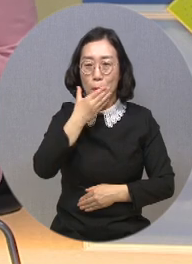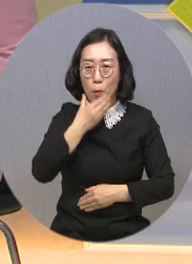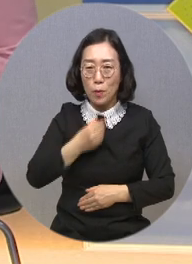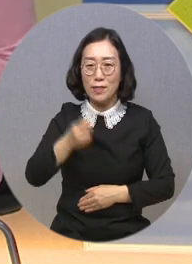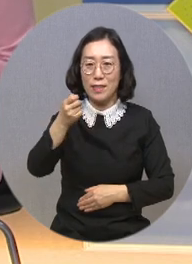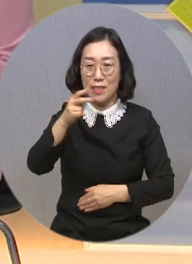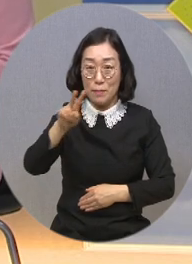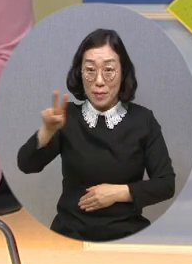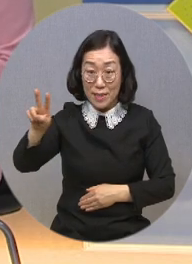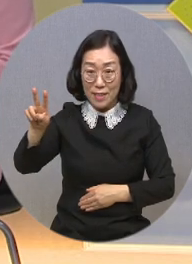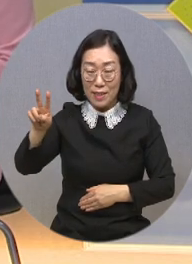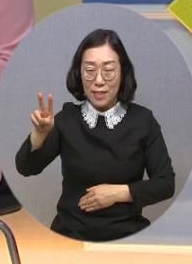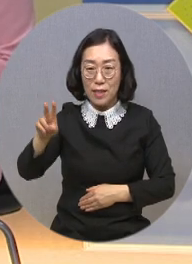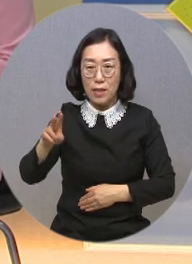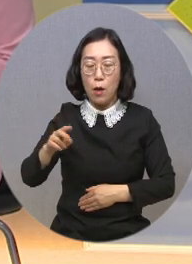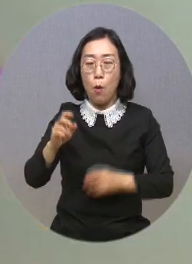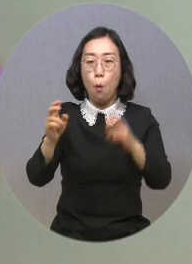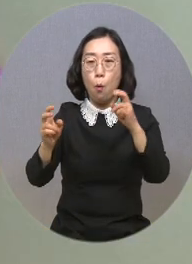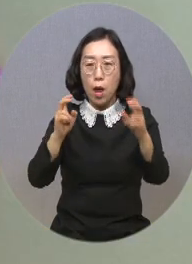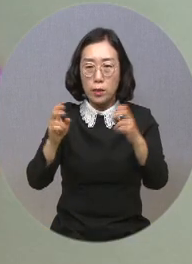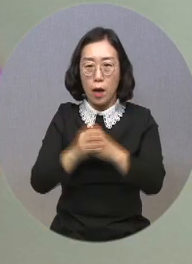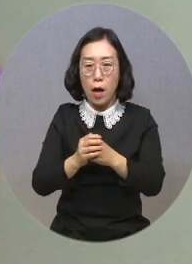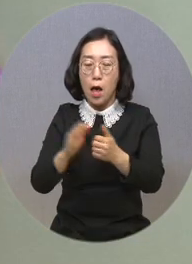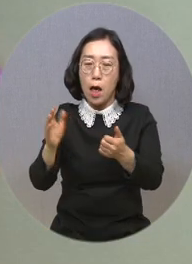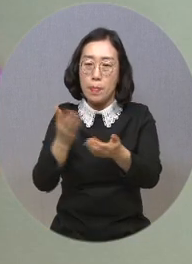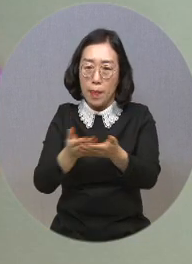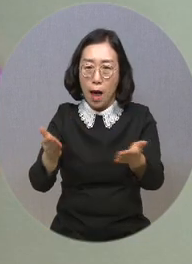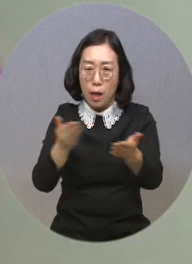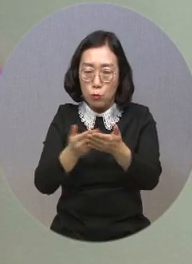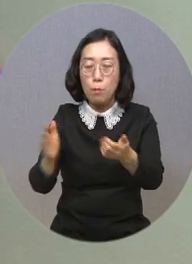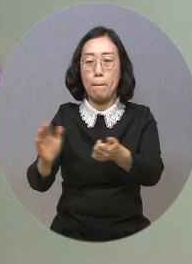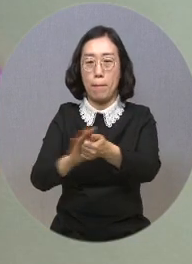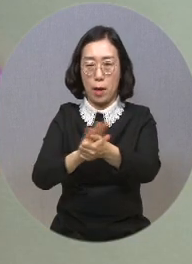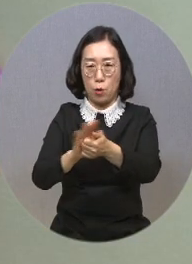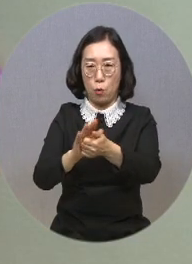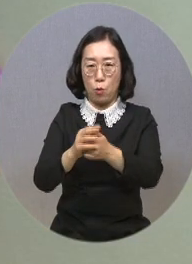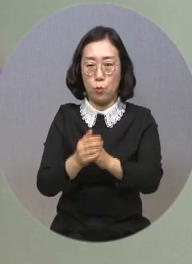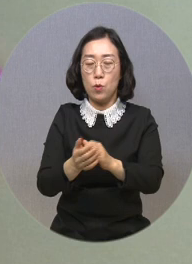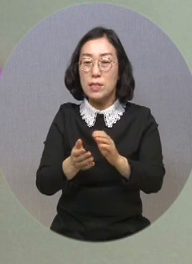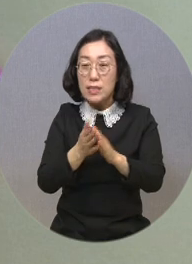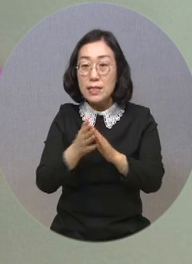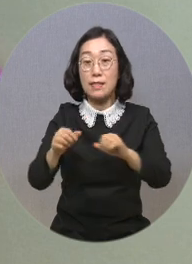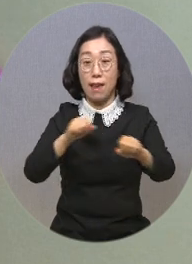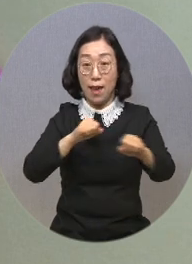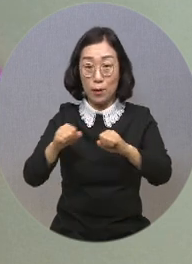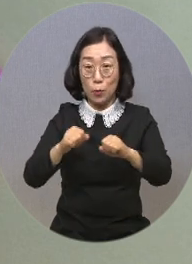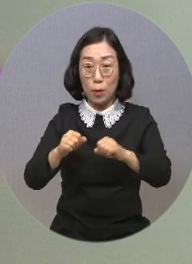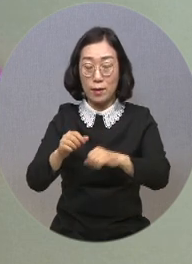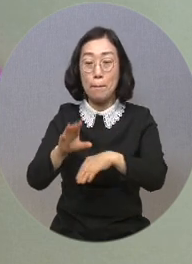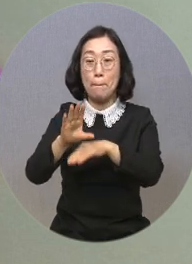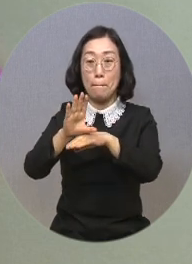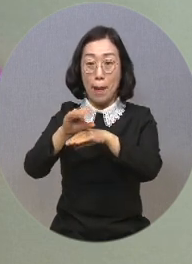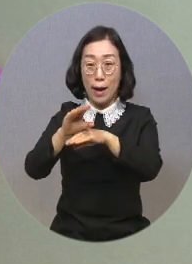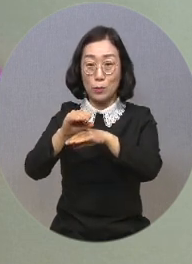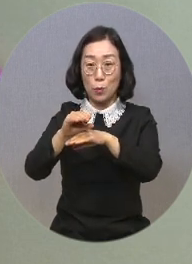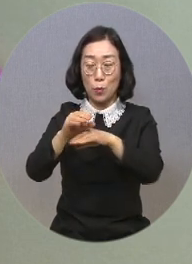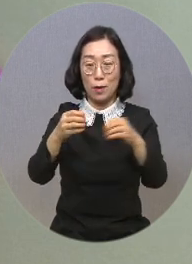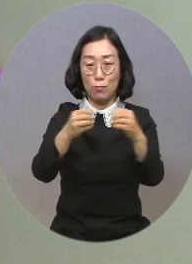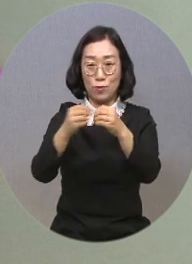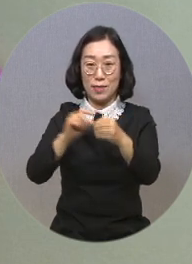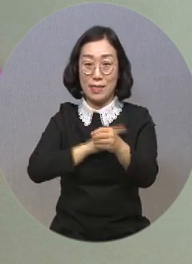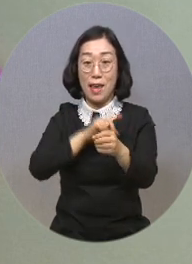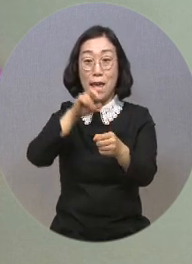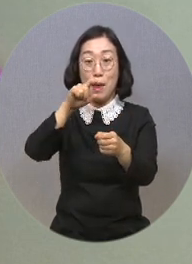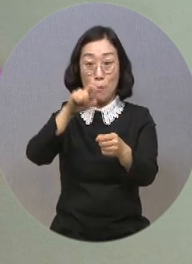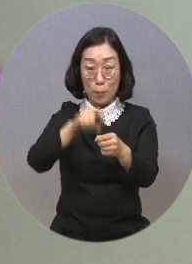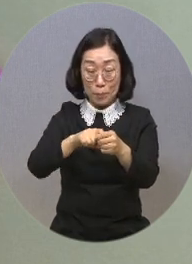사운이 참 마음에 들었어요. 나눔과 배려는 실천하는 방송이다. 이 문구가 제